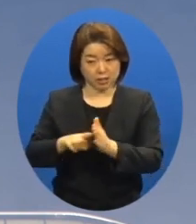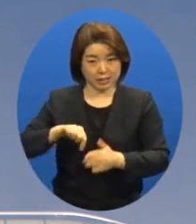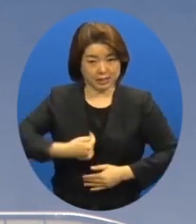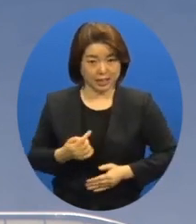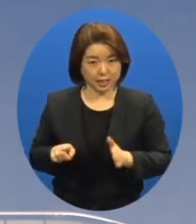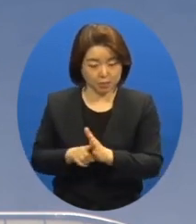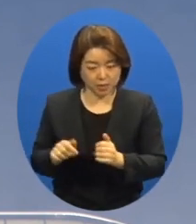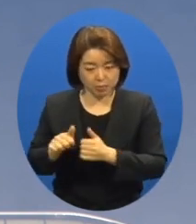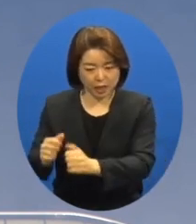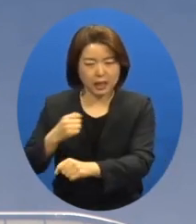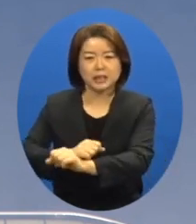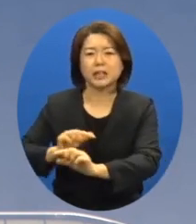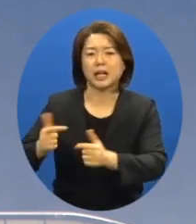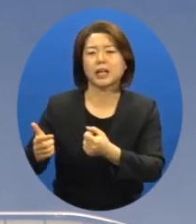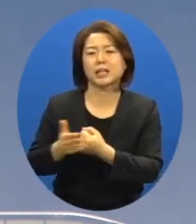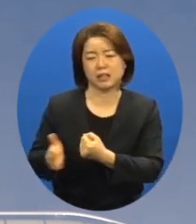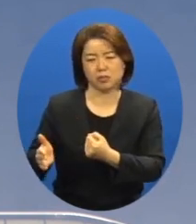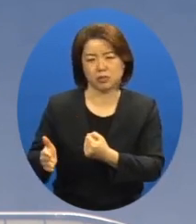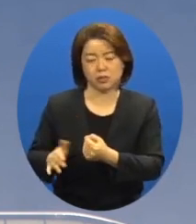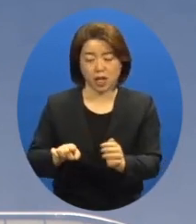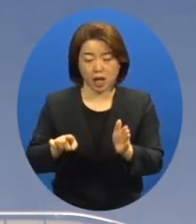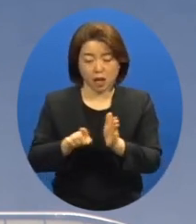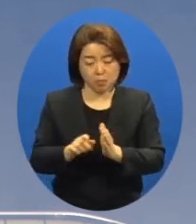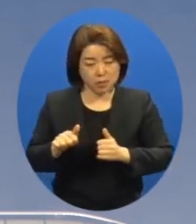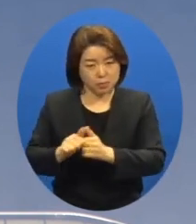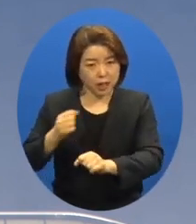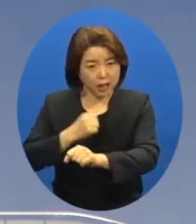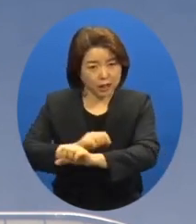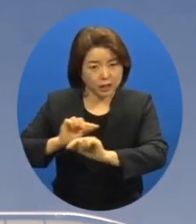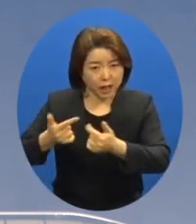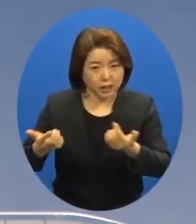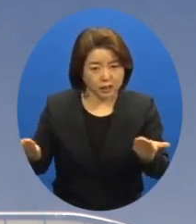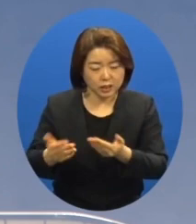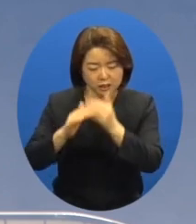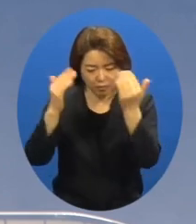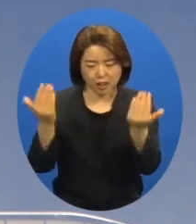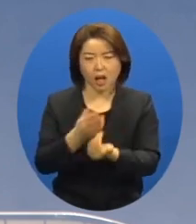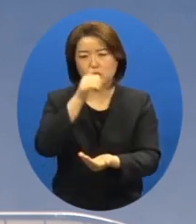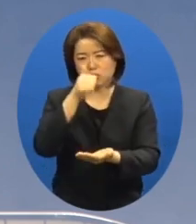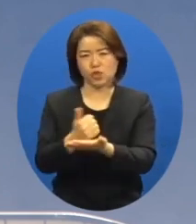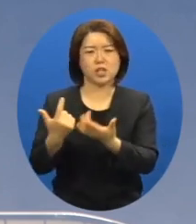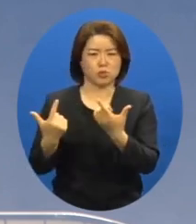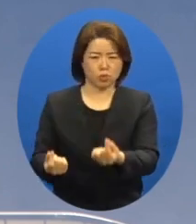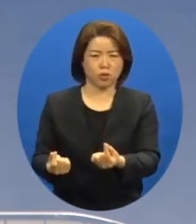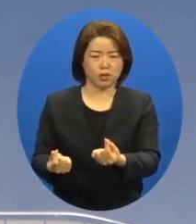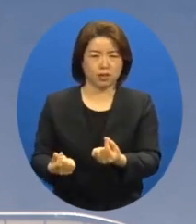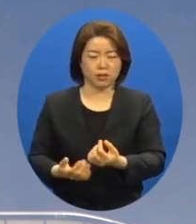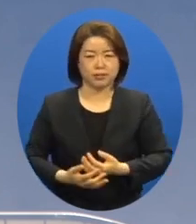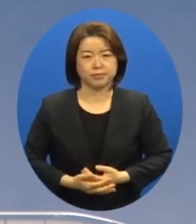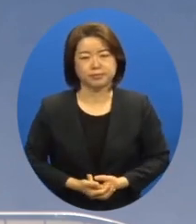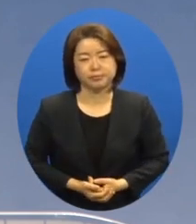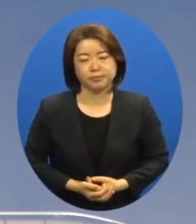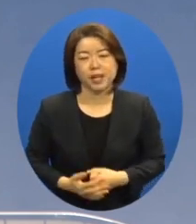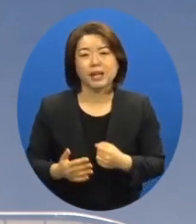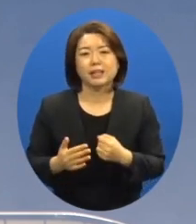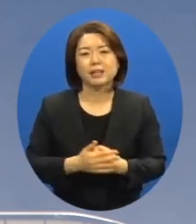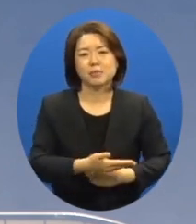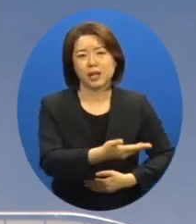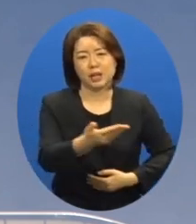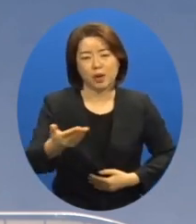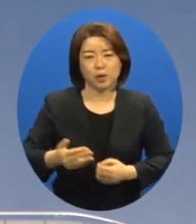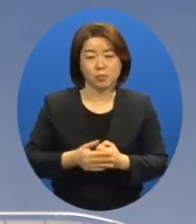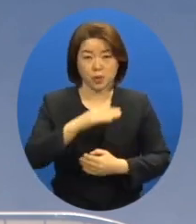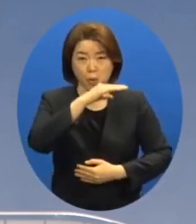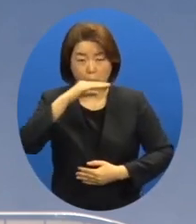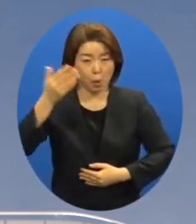아니하였기 때문이라. 믿음을 따라 하지 아니하는 것은 다 죄니라. 자, 그러니 여러분